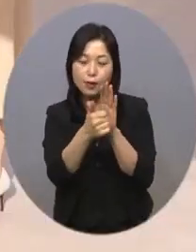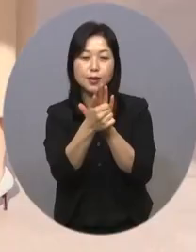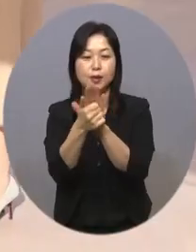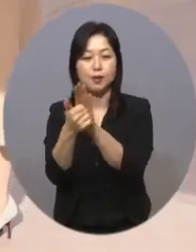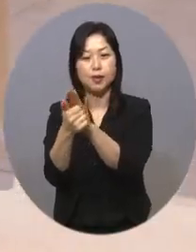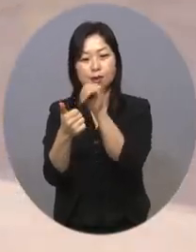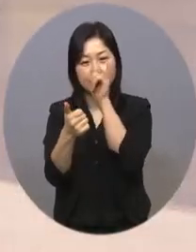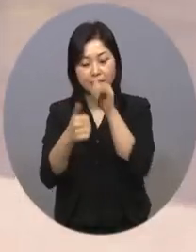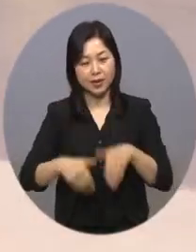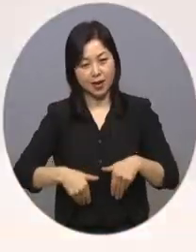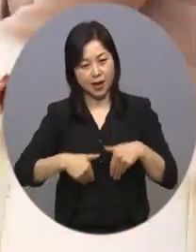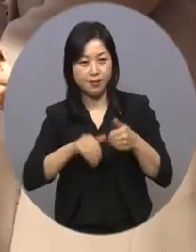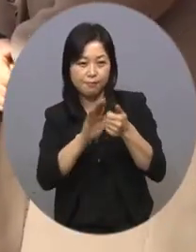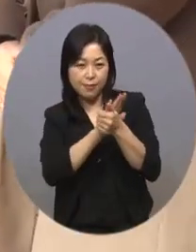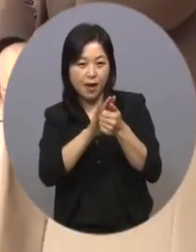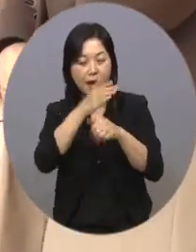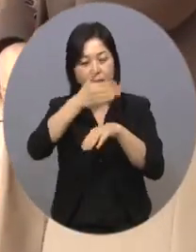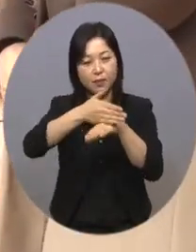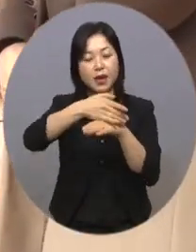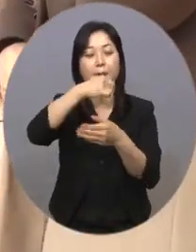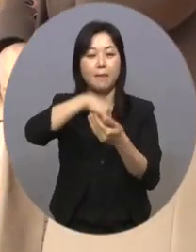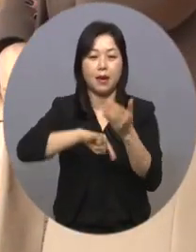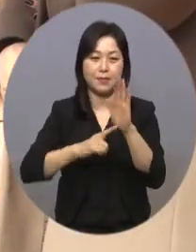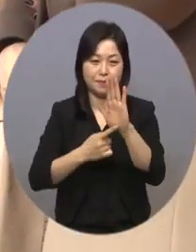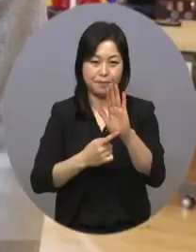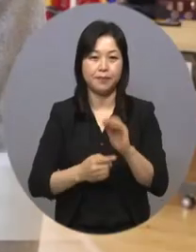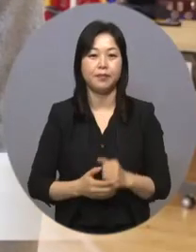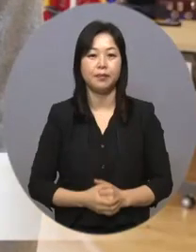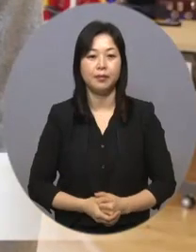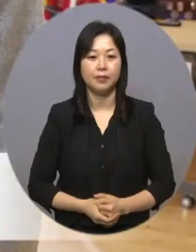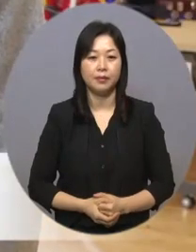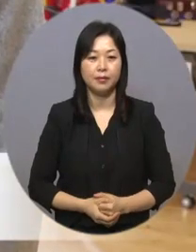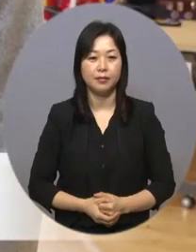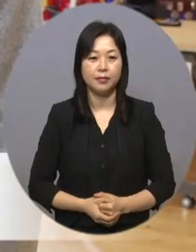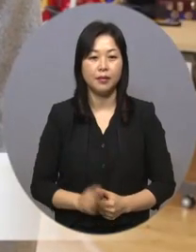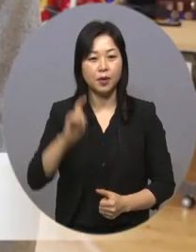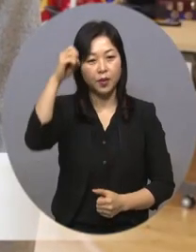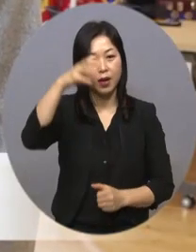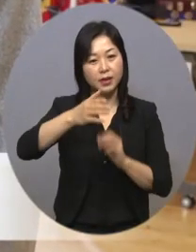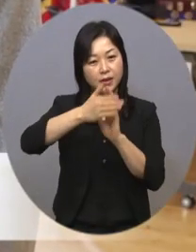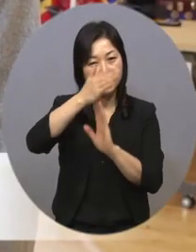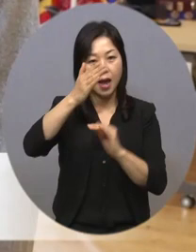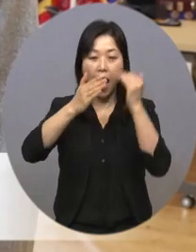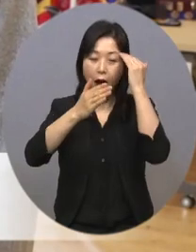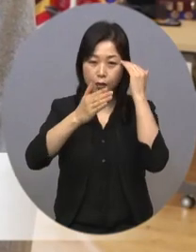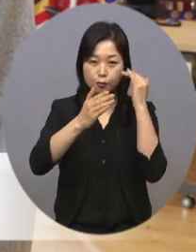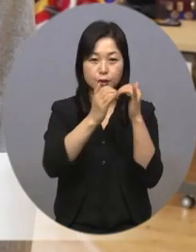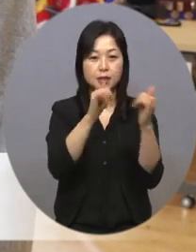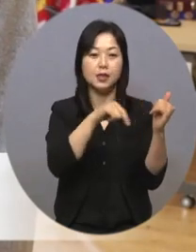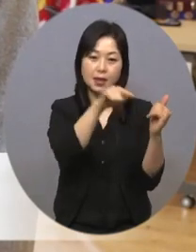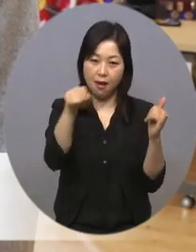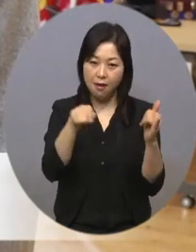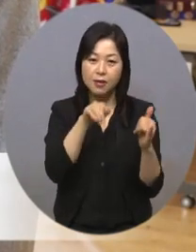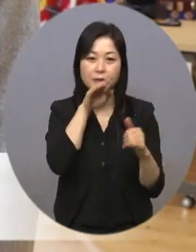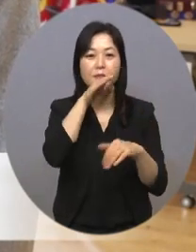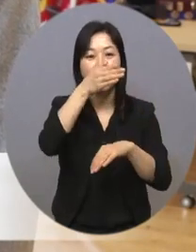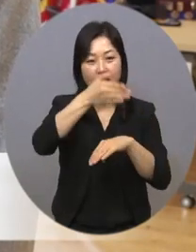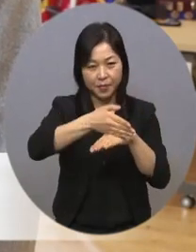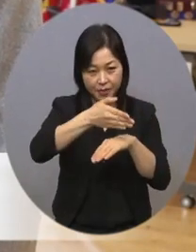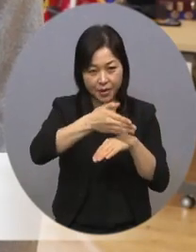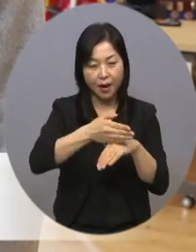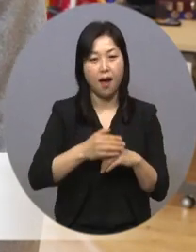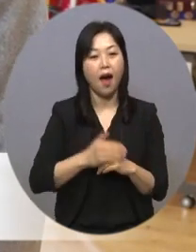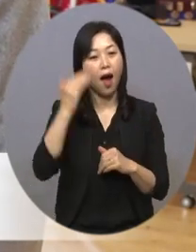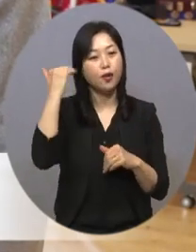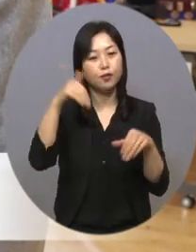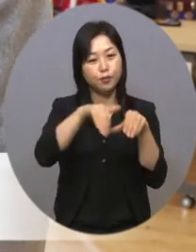환대에 감사의 마음이 절로 납니다. We are really grateful to Korean government and